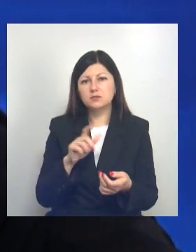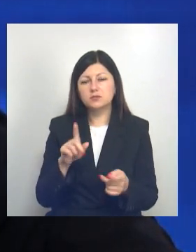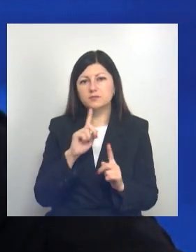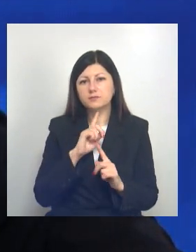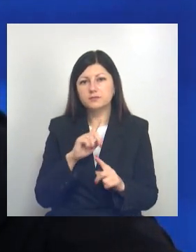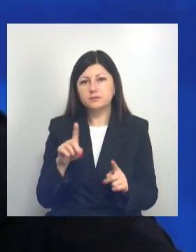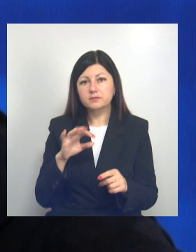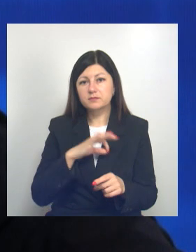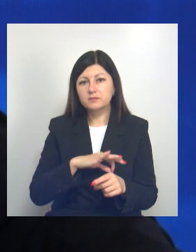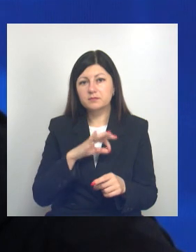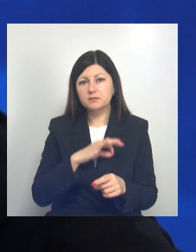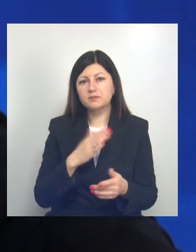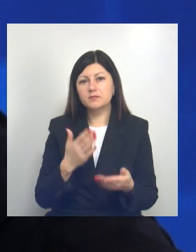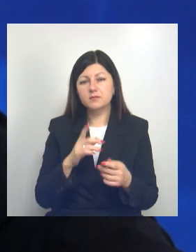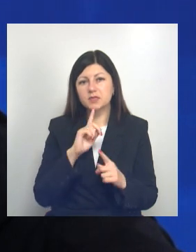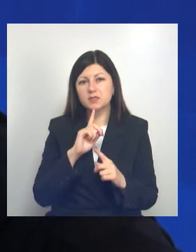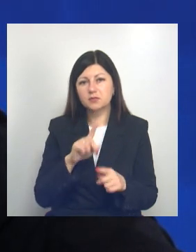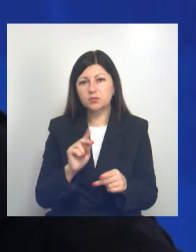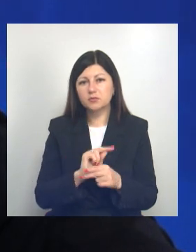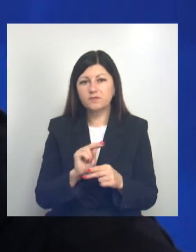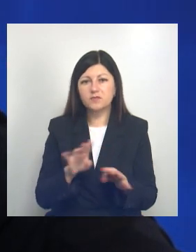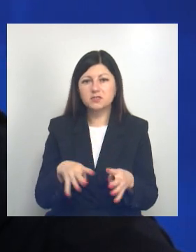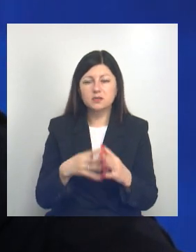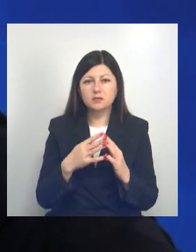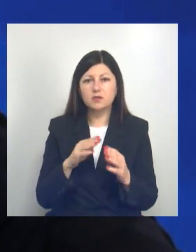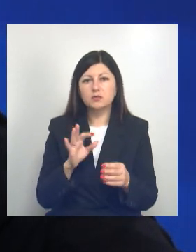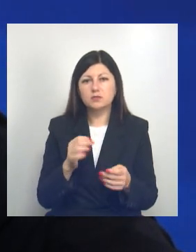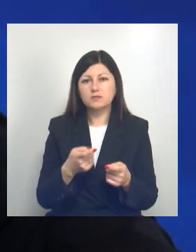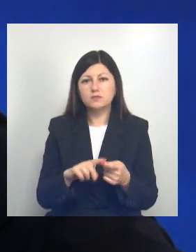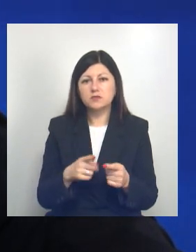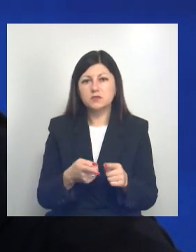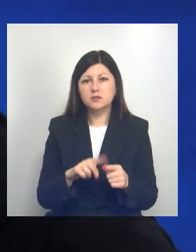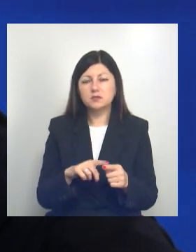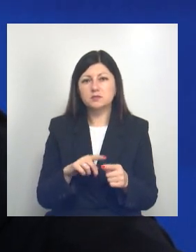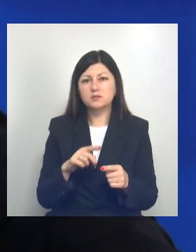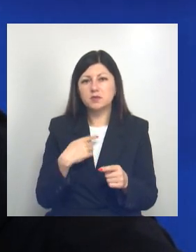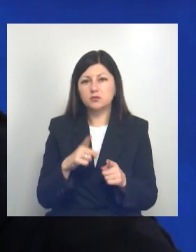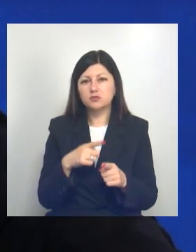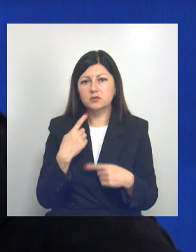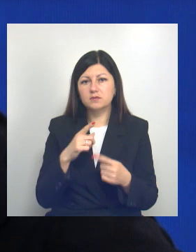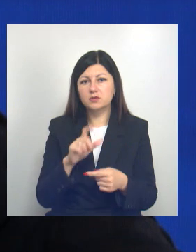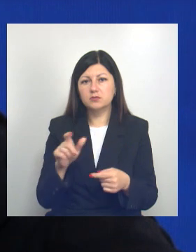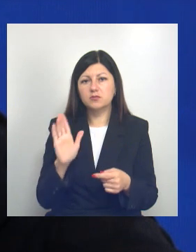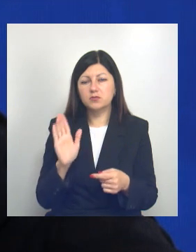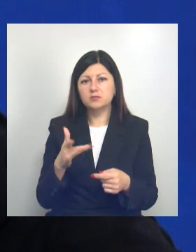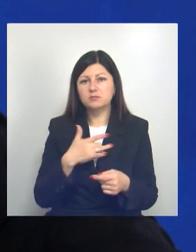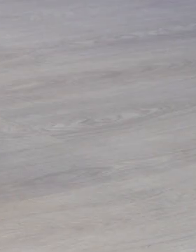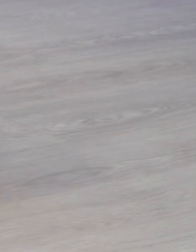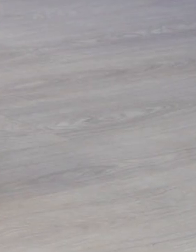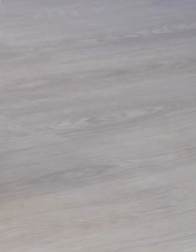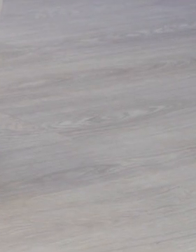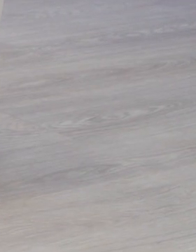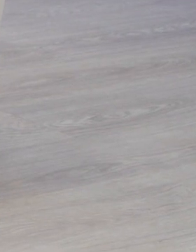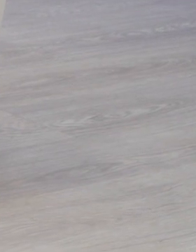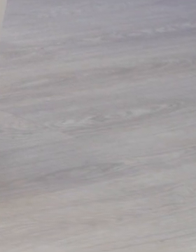будут пользоваться, если не будет восстанавливать, то в связи с тем, что я тоже об этом говорил с жителями, то мы оставим их в муниципальной собственности.